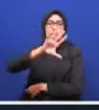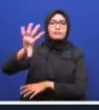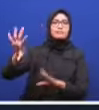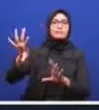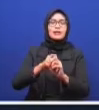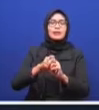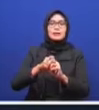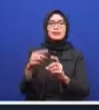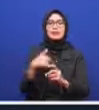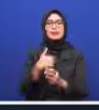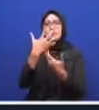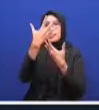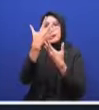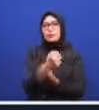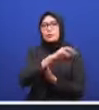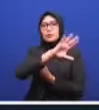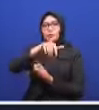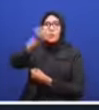sini biarlah nanti bisa bergabung dengan kami